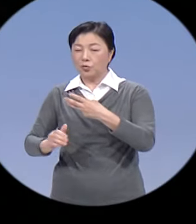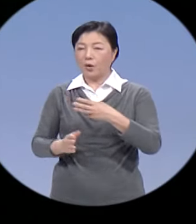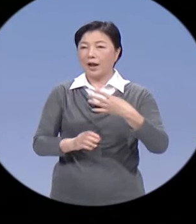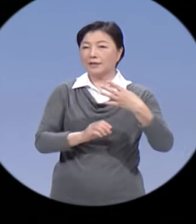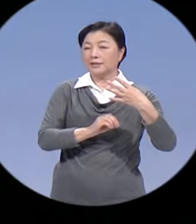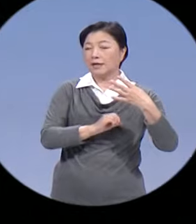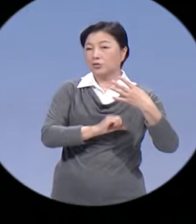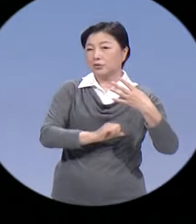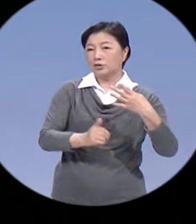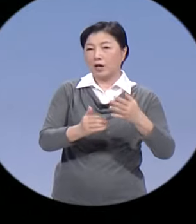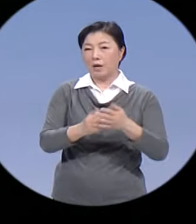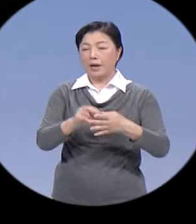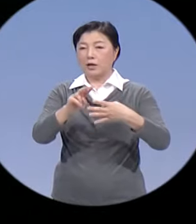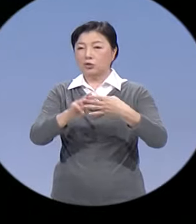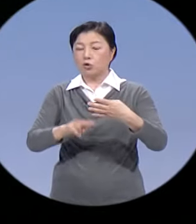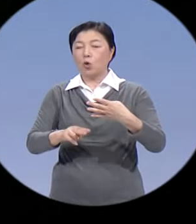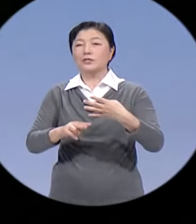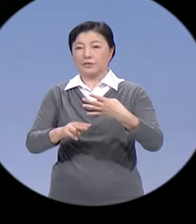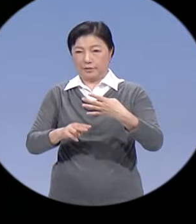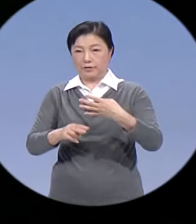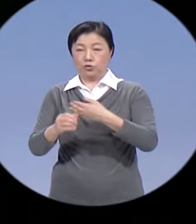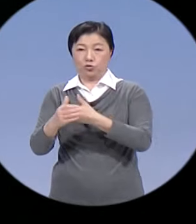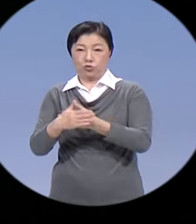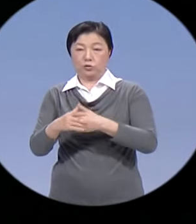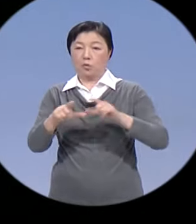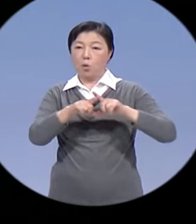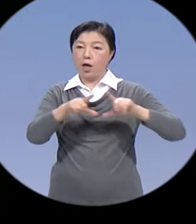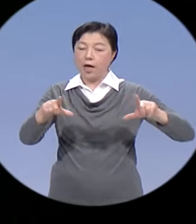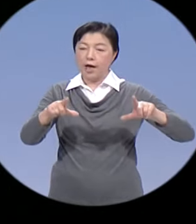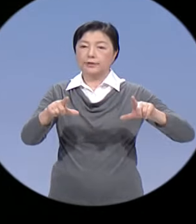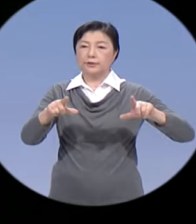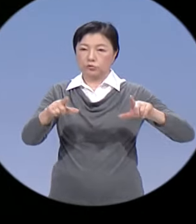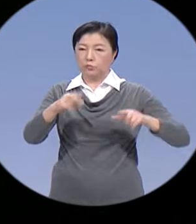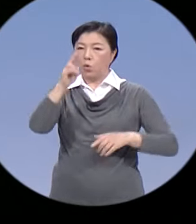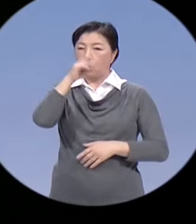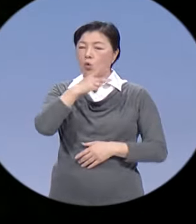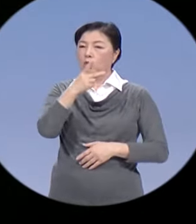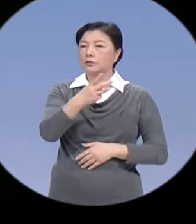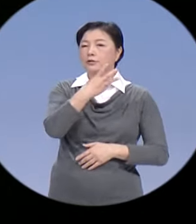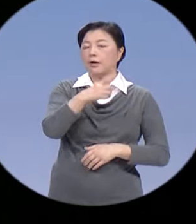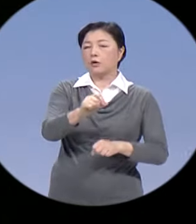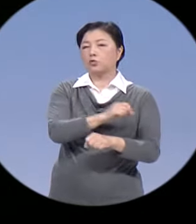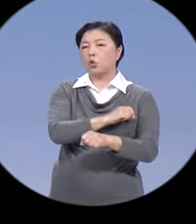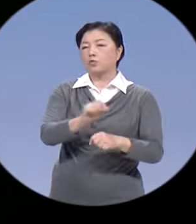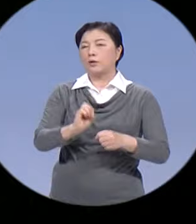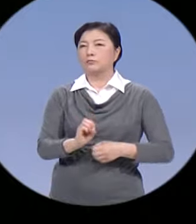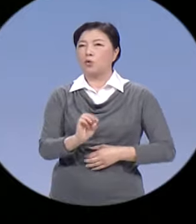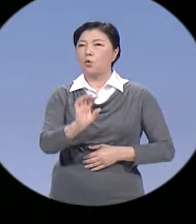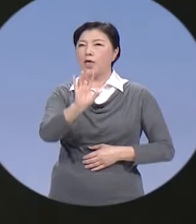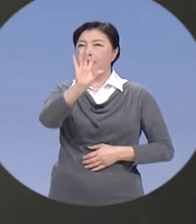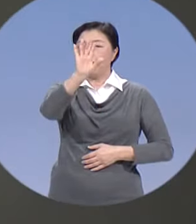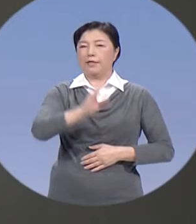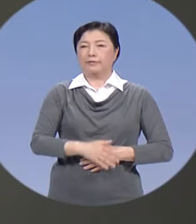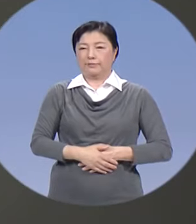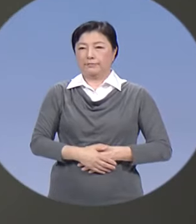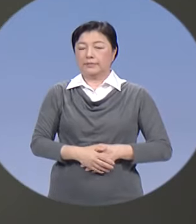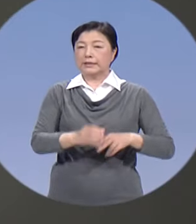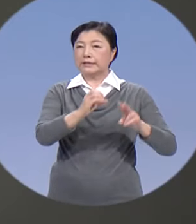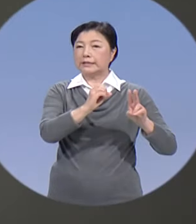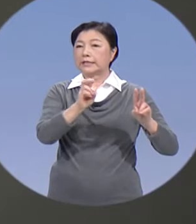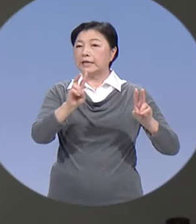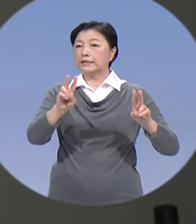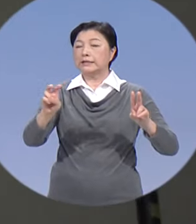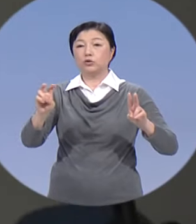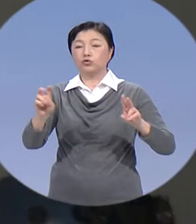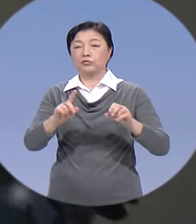までは土日祝日の上映に加え、平日も午後2時と3時に特別上映を行います。2022年にプ